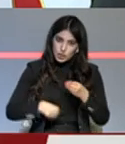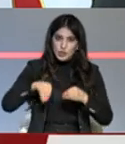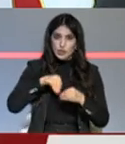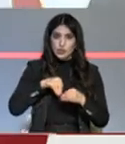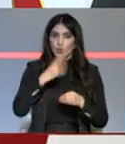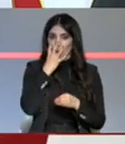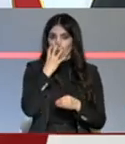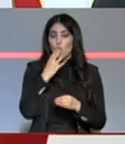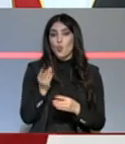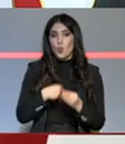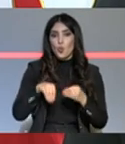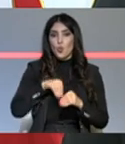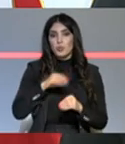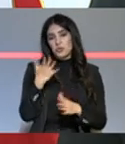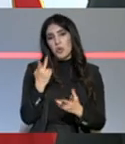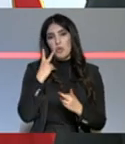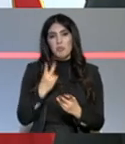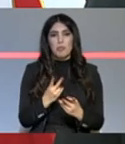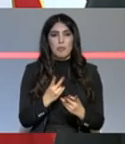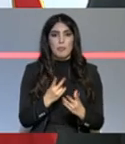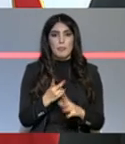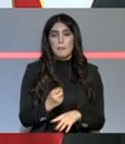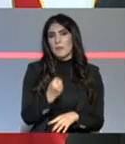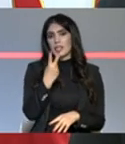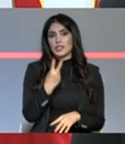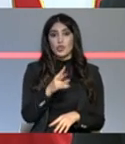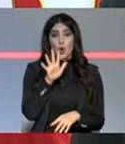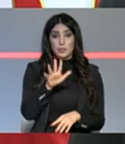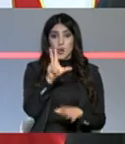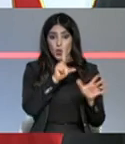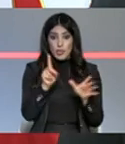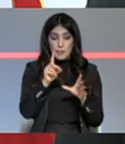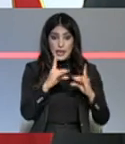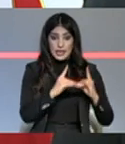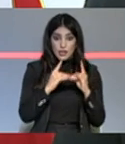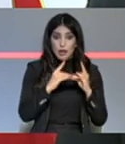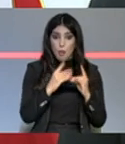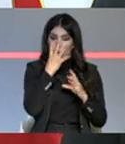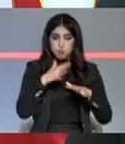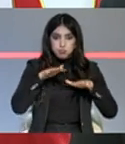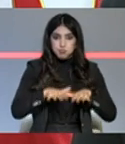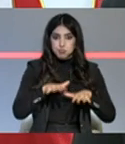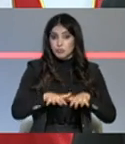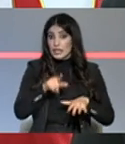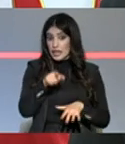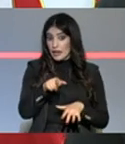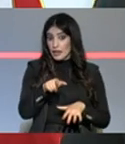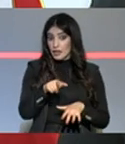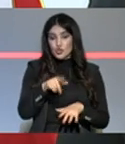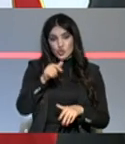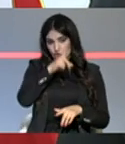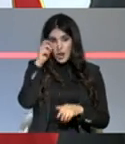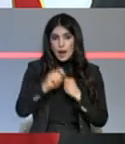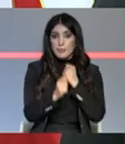يستحقوا الاكسجين. احنا في حدود، احنا عندنا توا في حدود 285 سرير انعاش، فهمتني؟ ان شاء الله من هنا لاخر